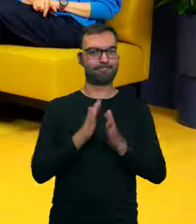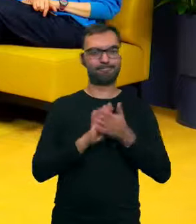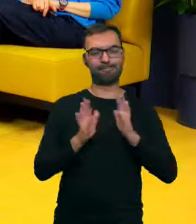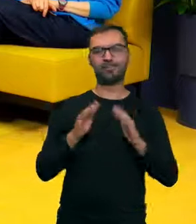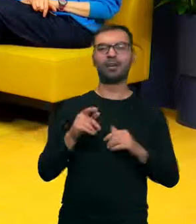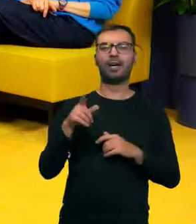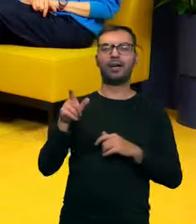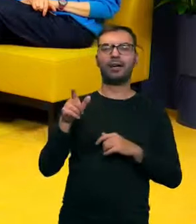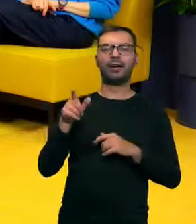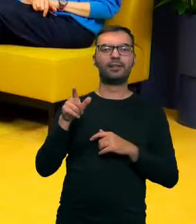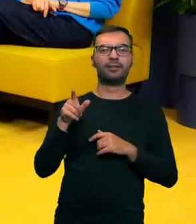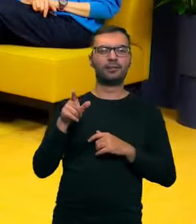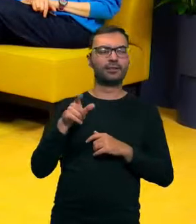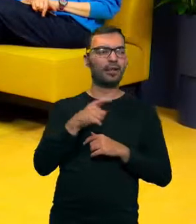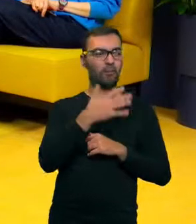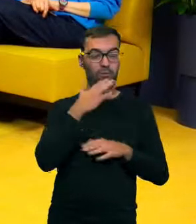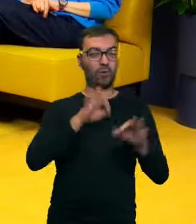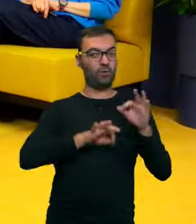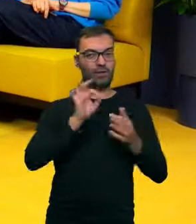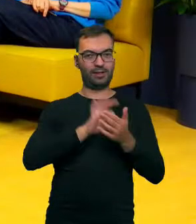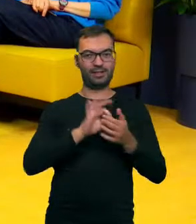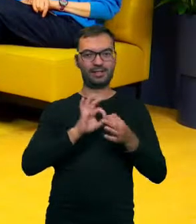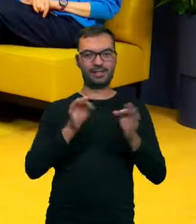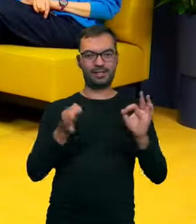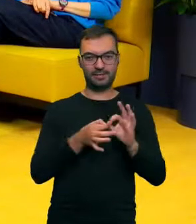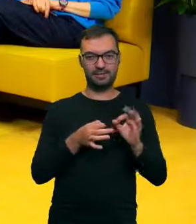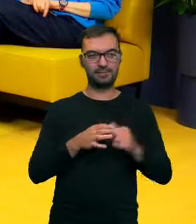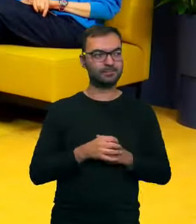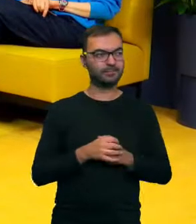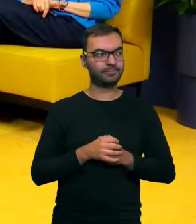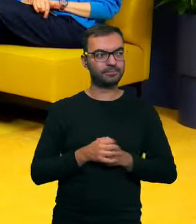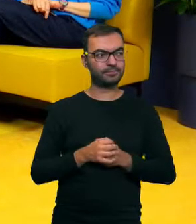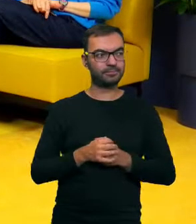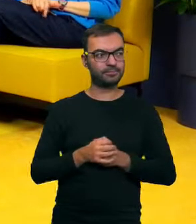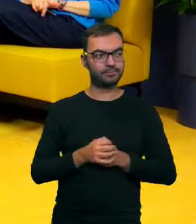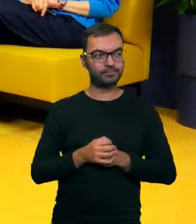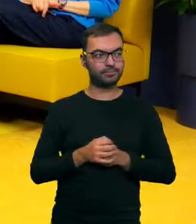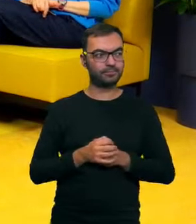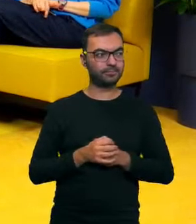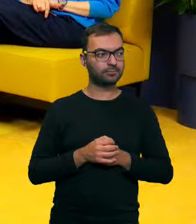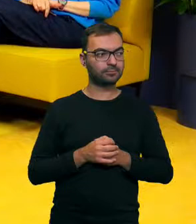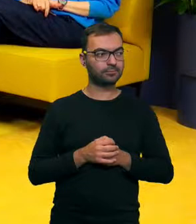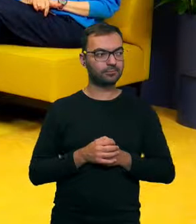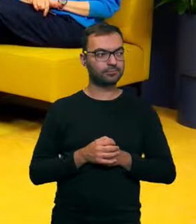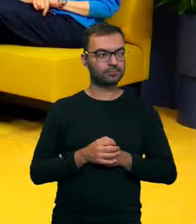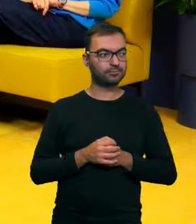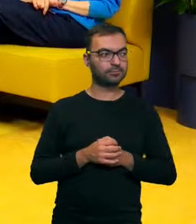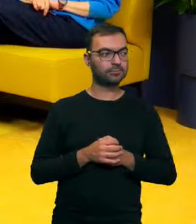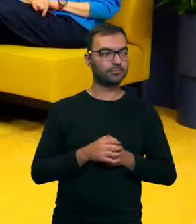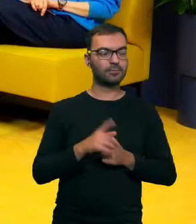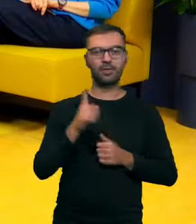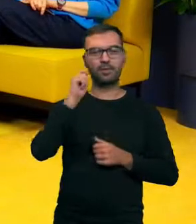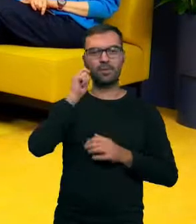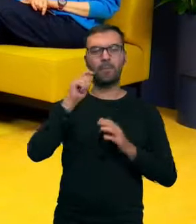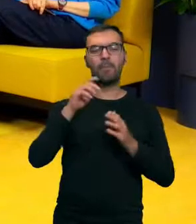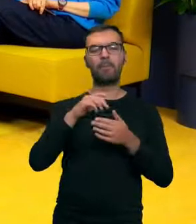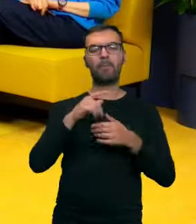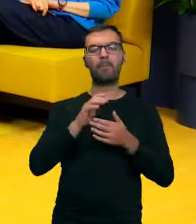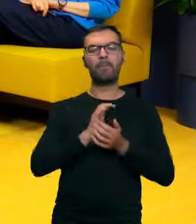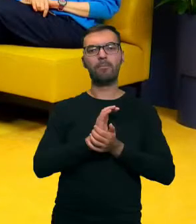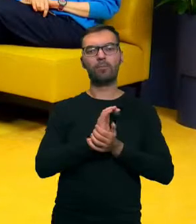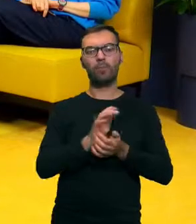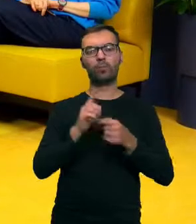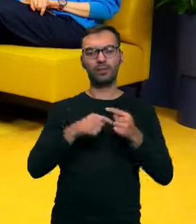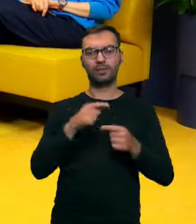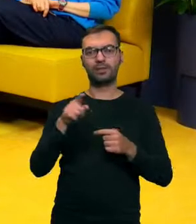że opowiadałeś, no właśnie na tej konferencji w Gdyni, do której już się odwoływałam, że no I Aneta Higginbotham, producentka, też wspominała o